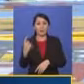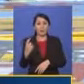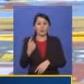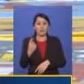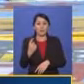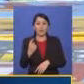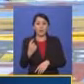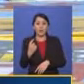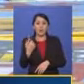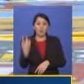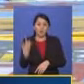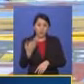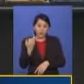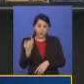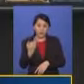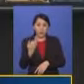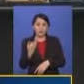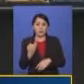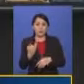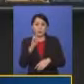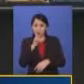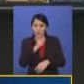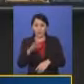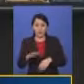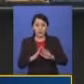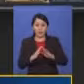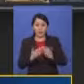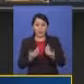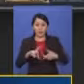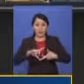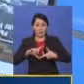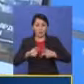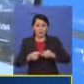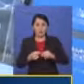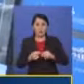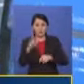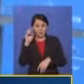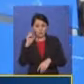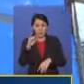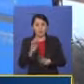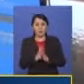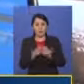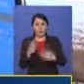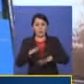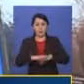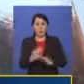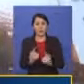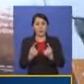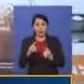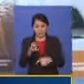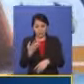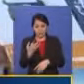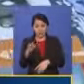шытырман оқиғаларға толы балалар кітаптары және көркем шығармалар әкелінген. Сондай ақ мерейлі даталарға орай кітапхана қорына ұлы Абайдың өмірі